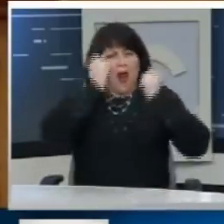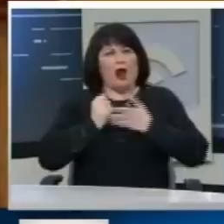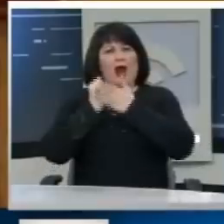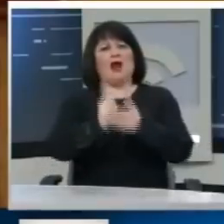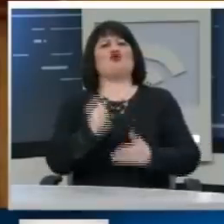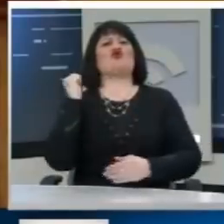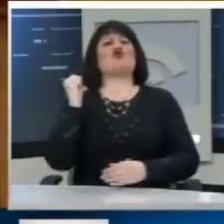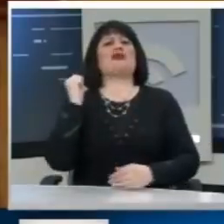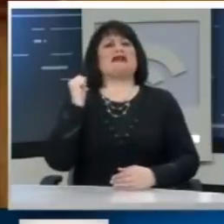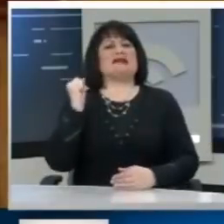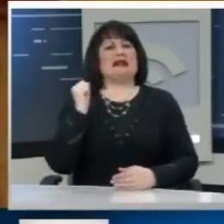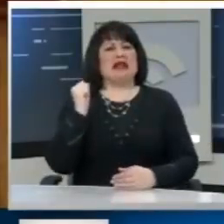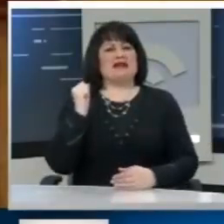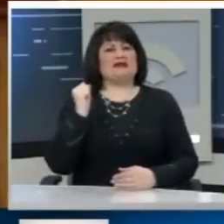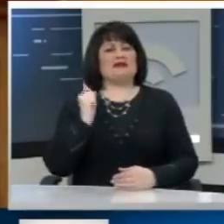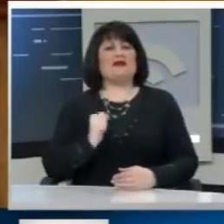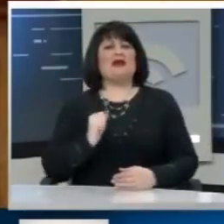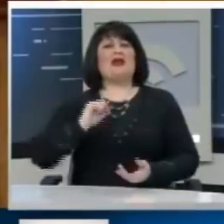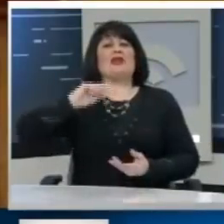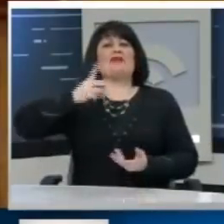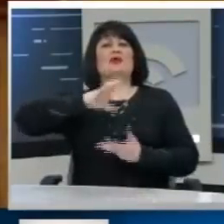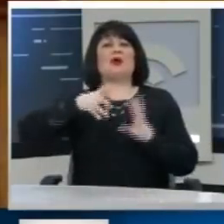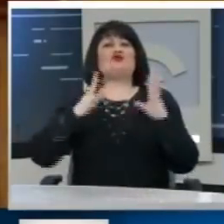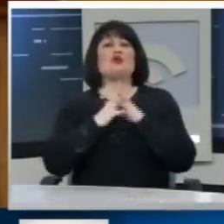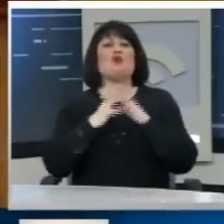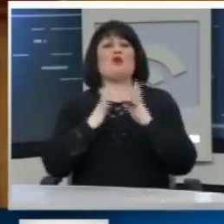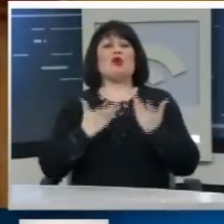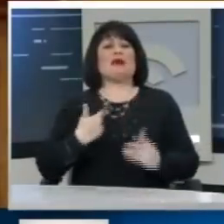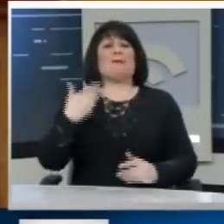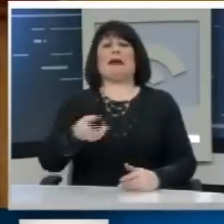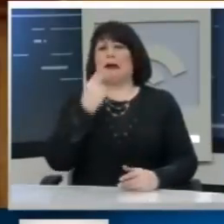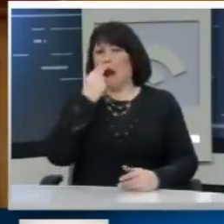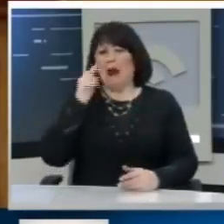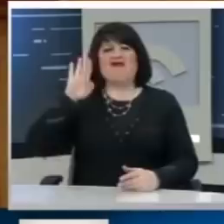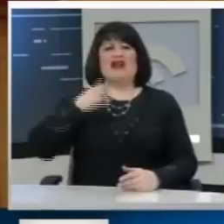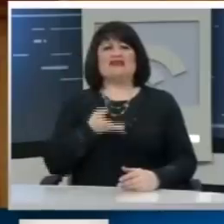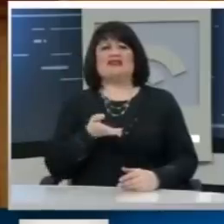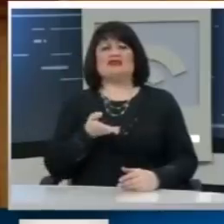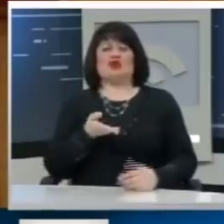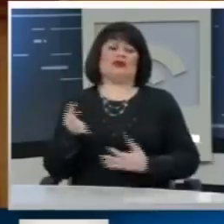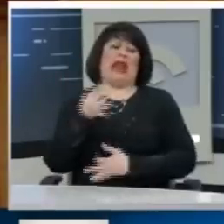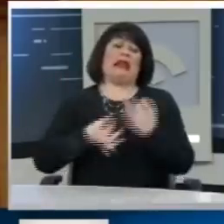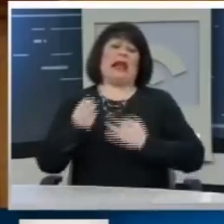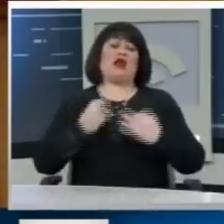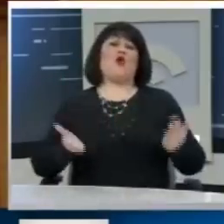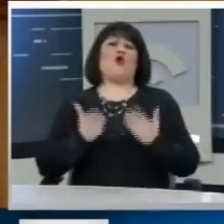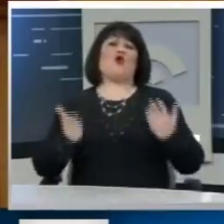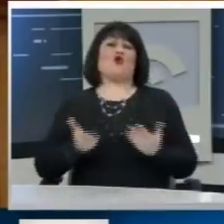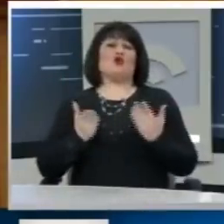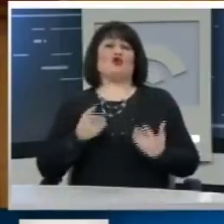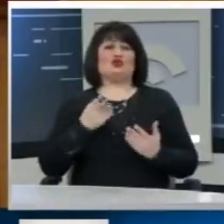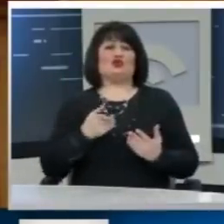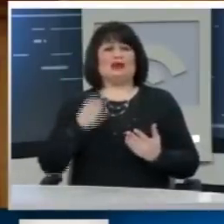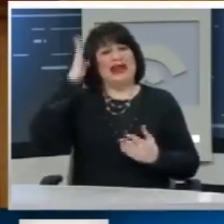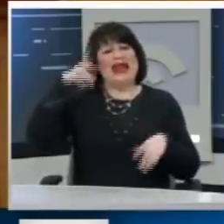για το τι συνέβη μετά το Δεύτερο Παγκόσμιο Πόλεμο. Γιατί ο φασισμός, ό,τι και να λένε, είναι γέννημα του